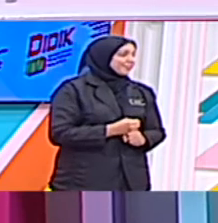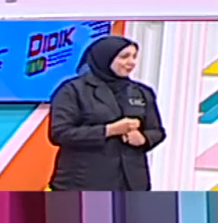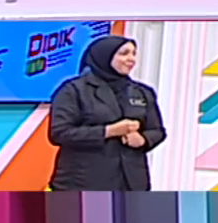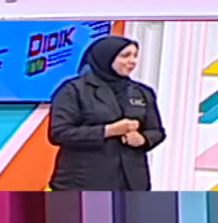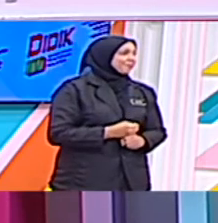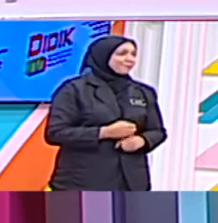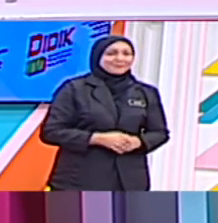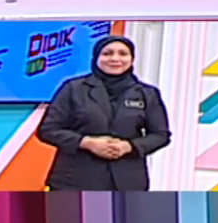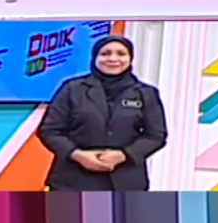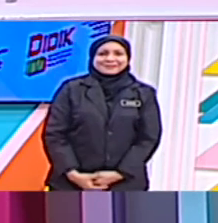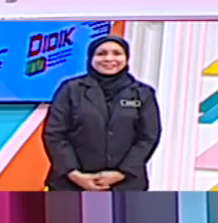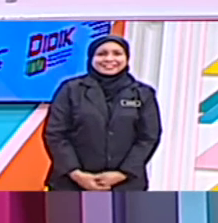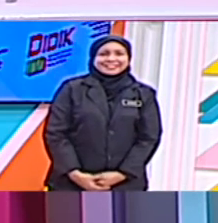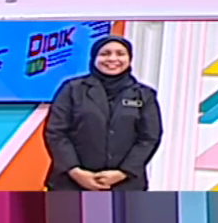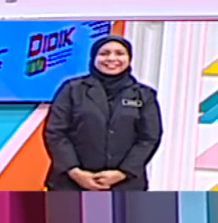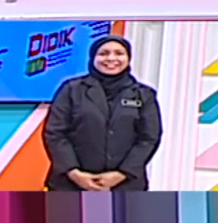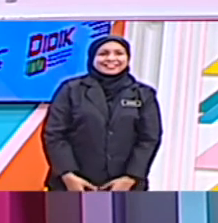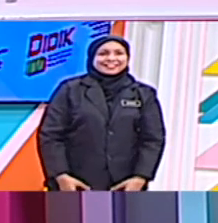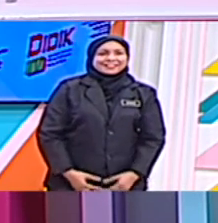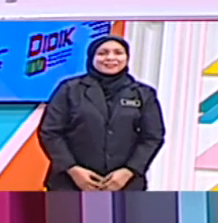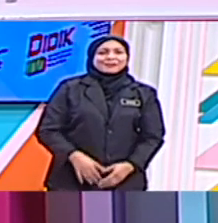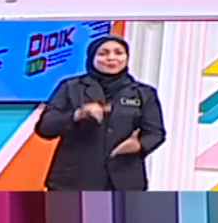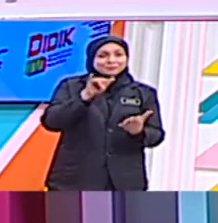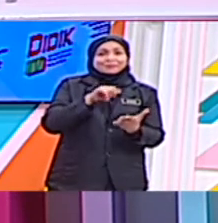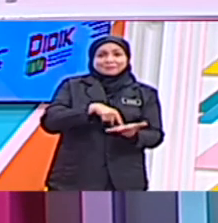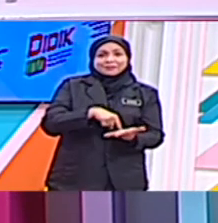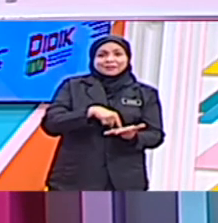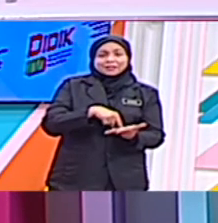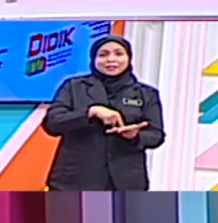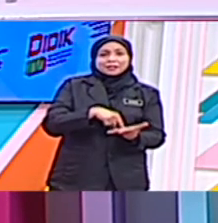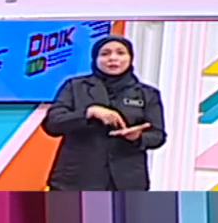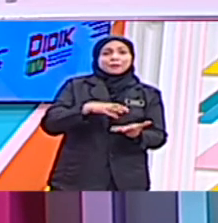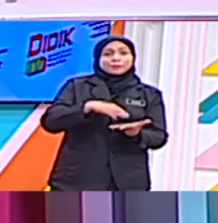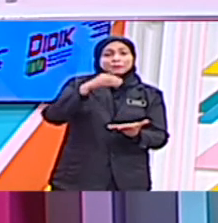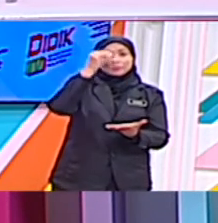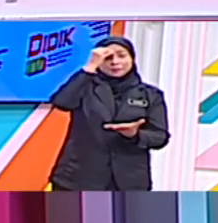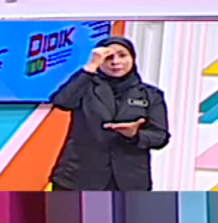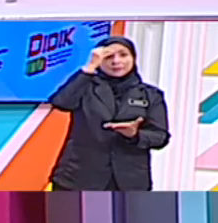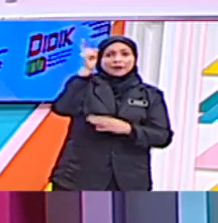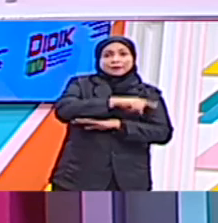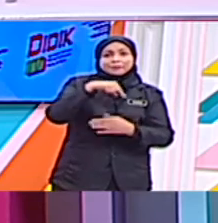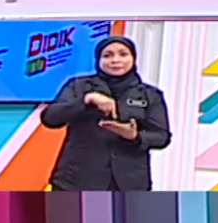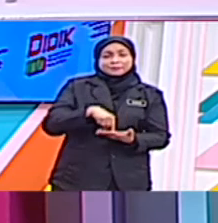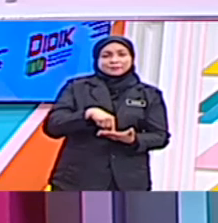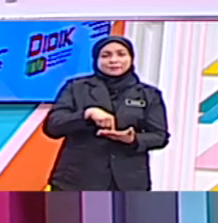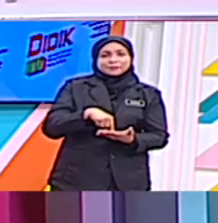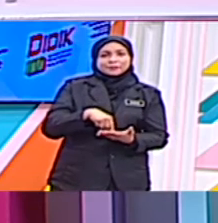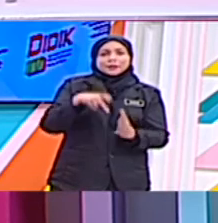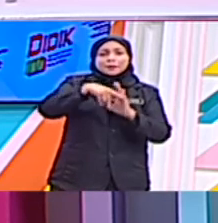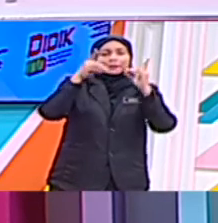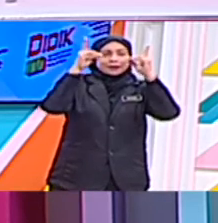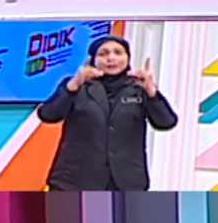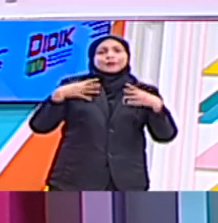Saya dah mengajar selama 19 tahun. Okey. Jadi ini adalah subjek kita akan belajar iaitu